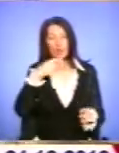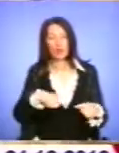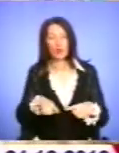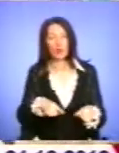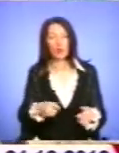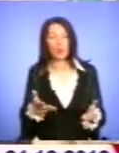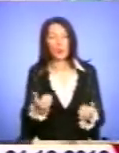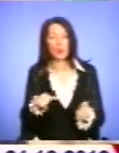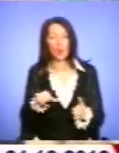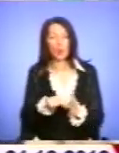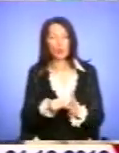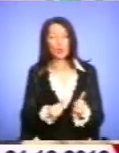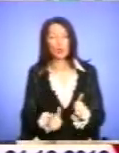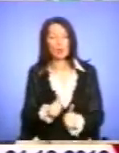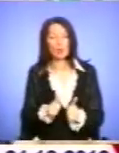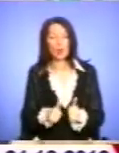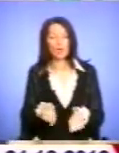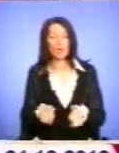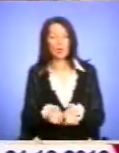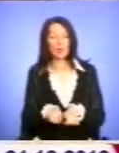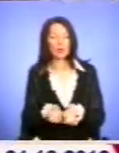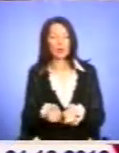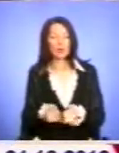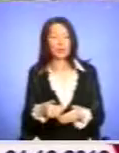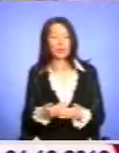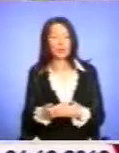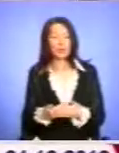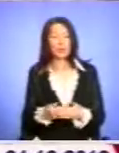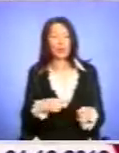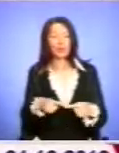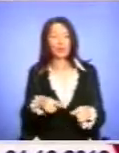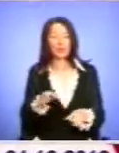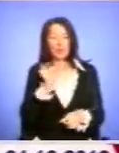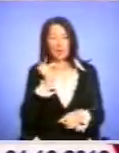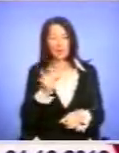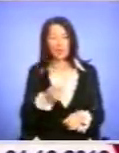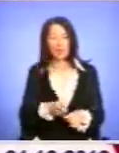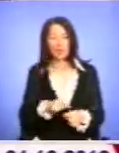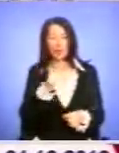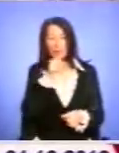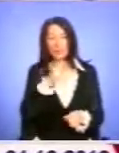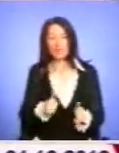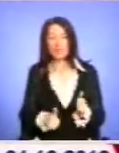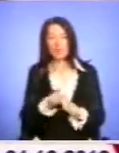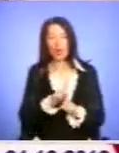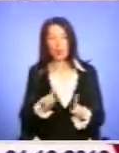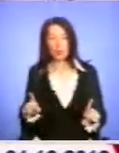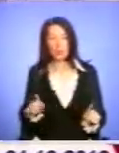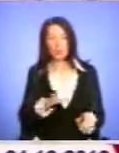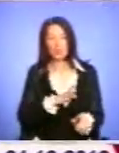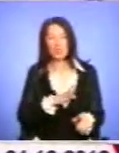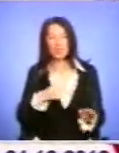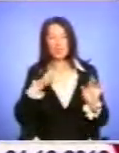приймаю участь у змаганнях такого типу. Футболісти наголошують, цьогорічні змагання особливі. Щедро на сніг